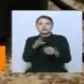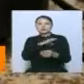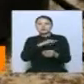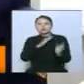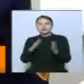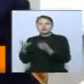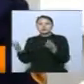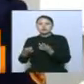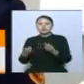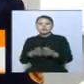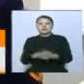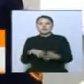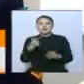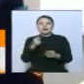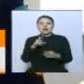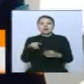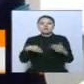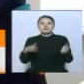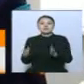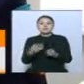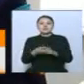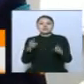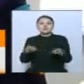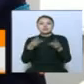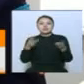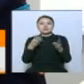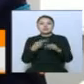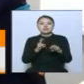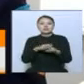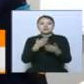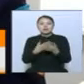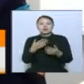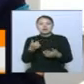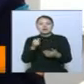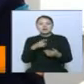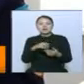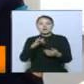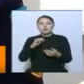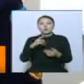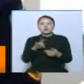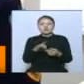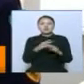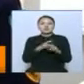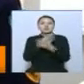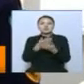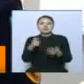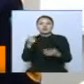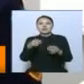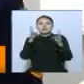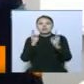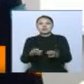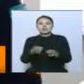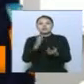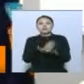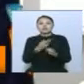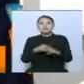шақырады. Газ плитаның жақ қойғаны өзінде, сол жанып тұрғаны өзінде де угар дұрыс жанып жетіспейді, угар пайда болады.